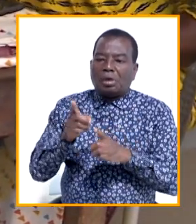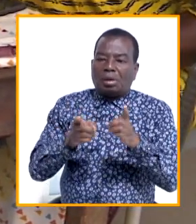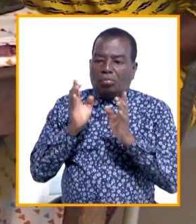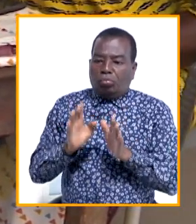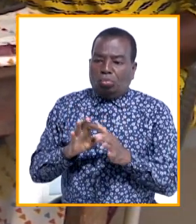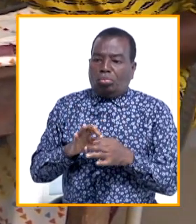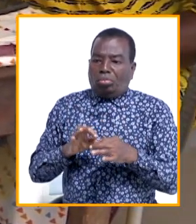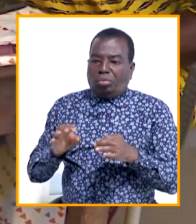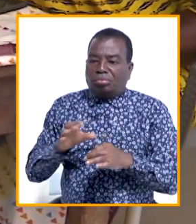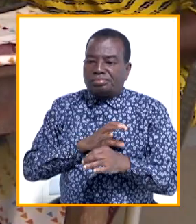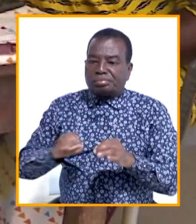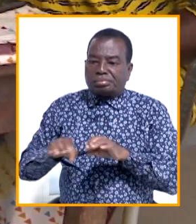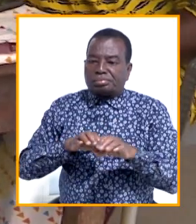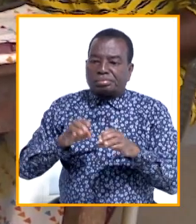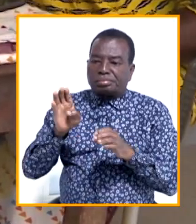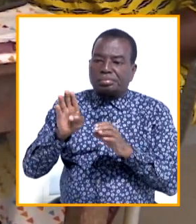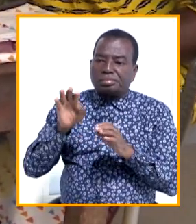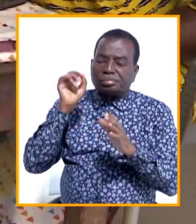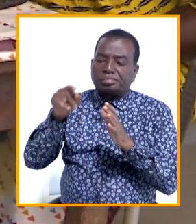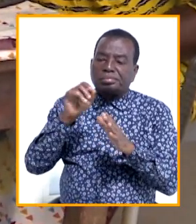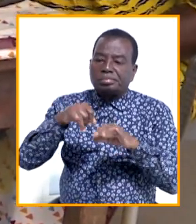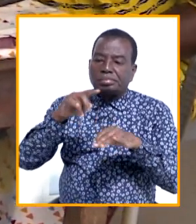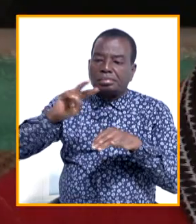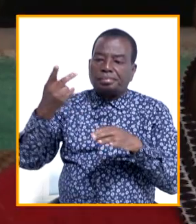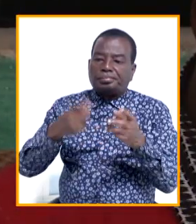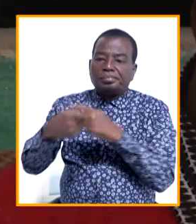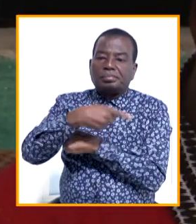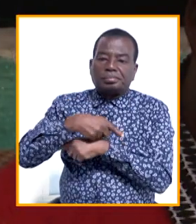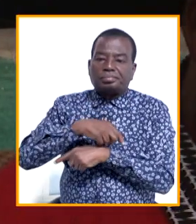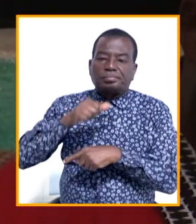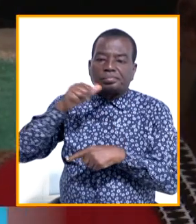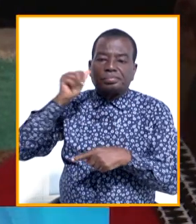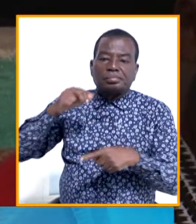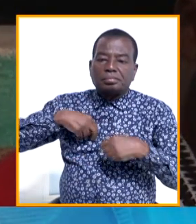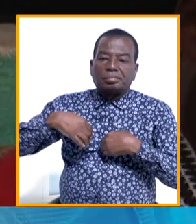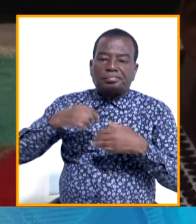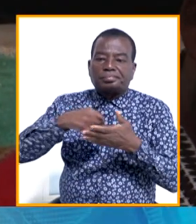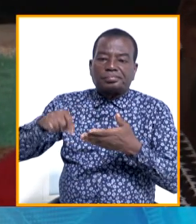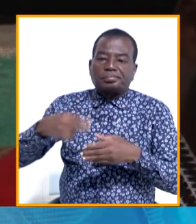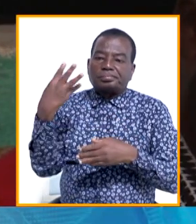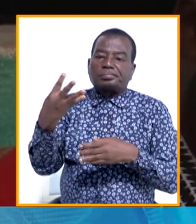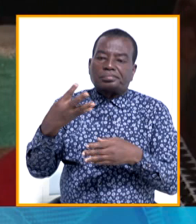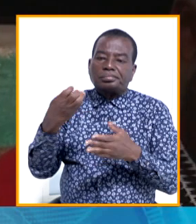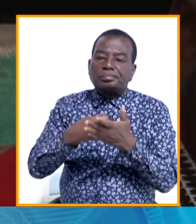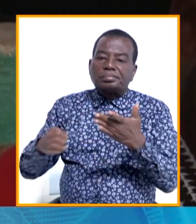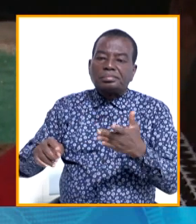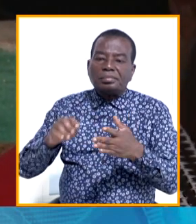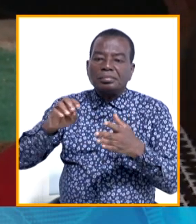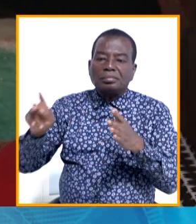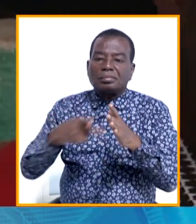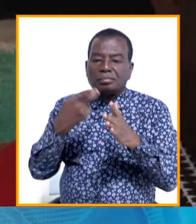de l'école fait le point de la deè journée des inscriptions hier nous avons eu qu élèves au